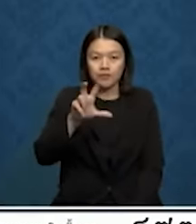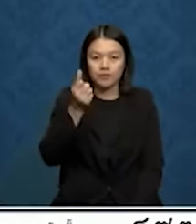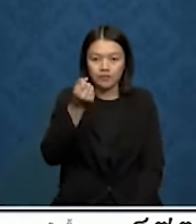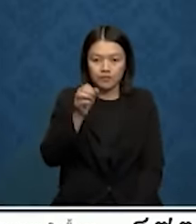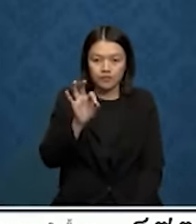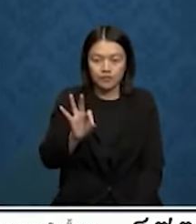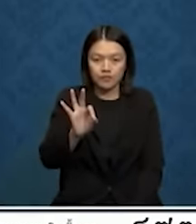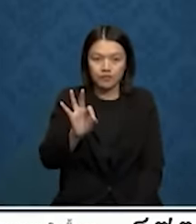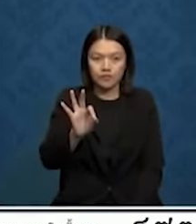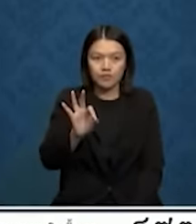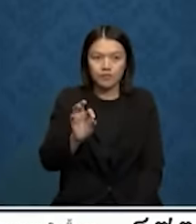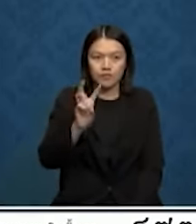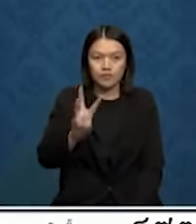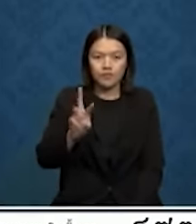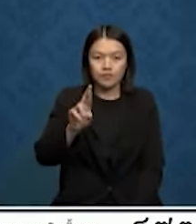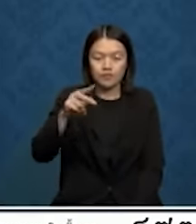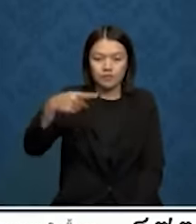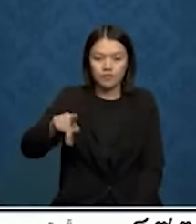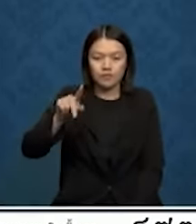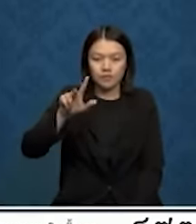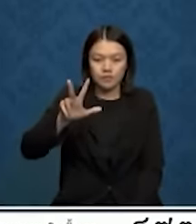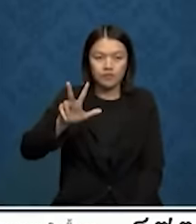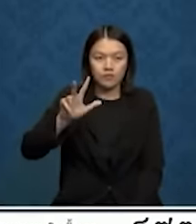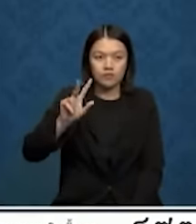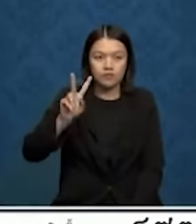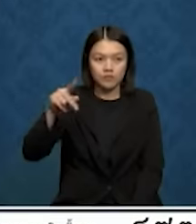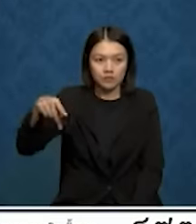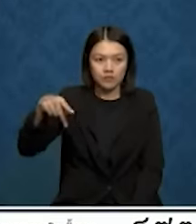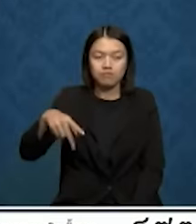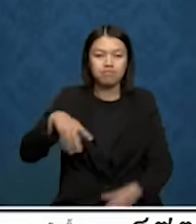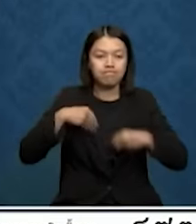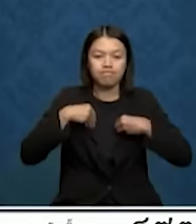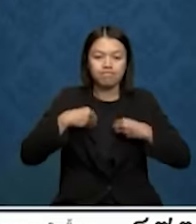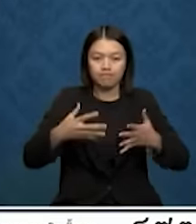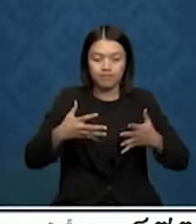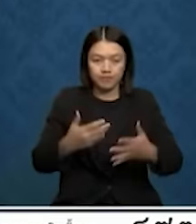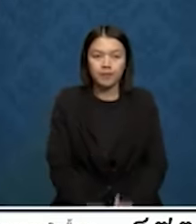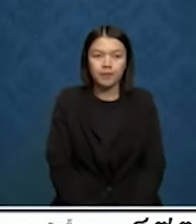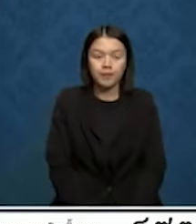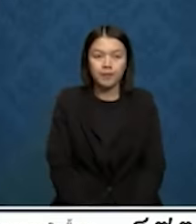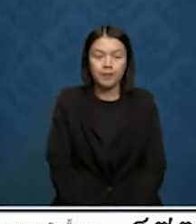319นายวรภพวิริยะโรจ ไม่เห็นชอบครับ